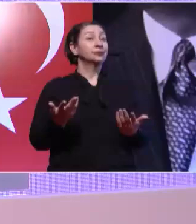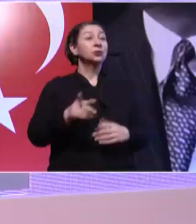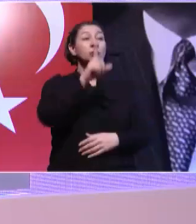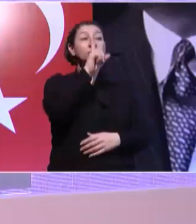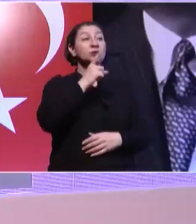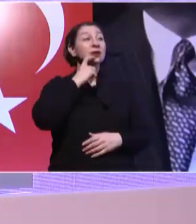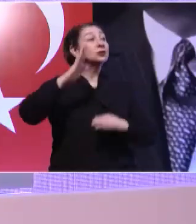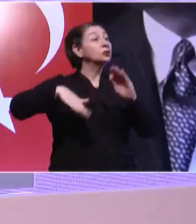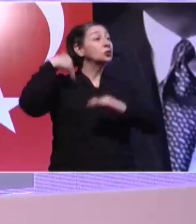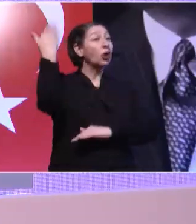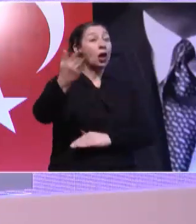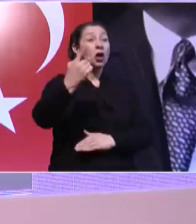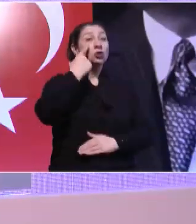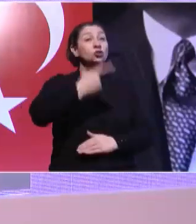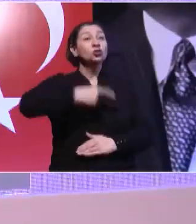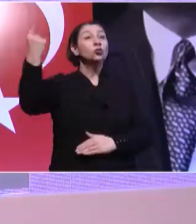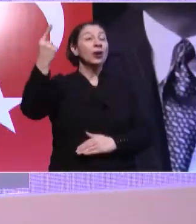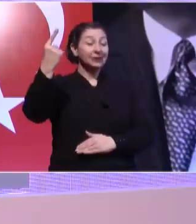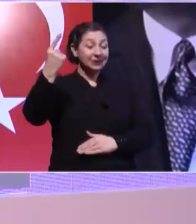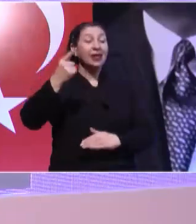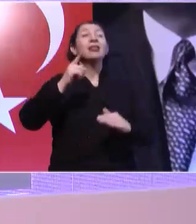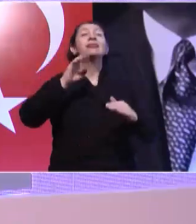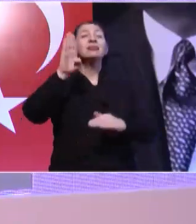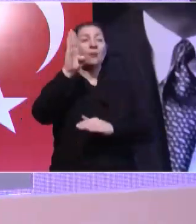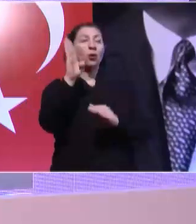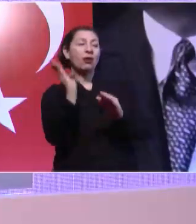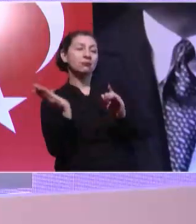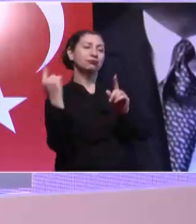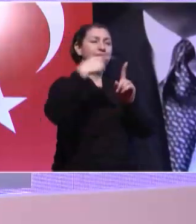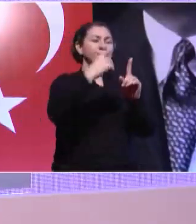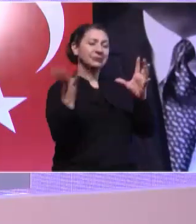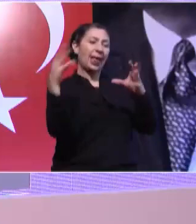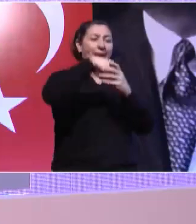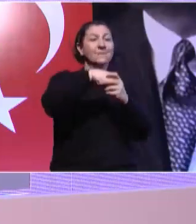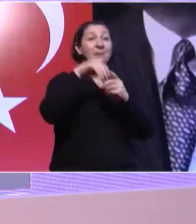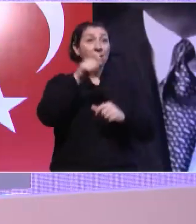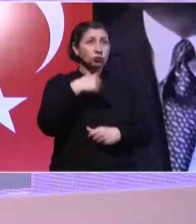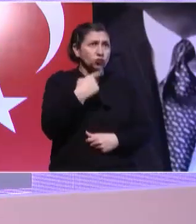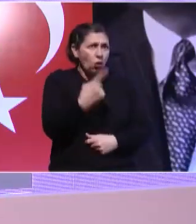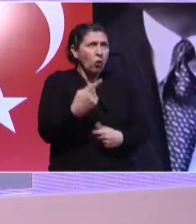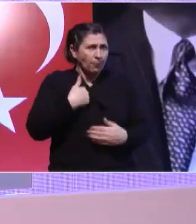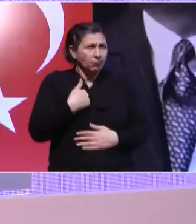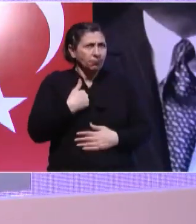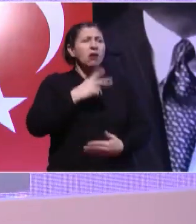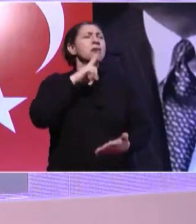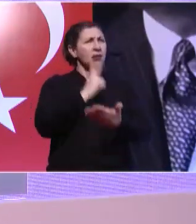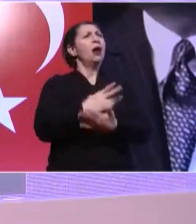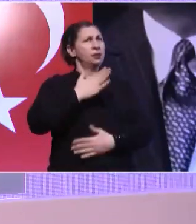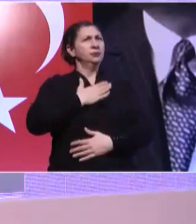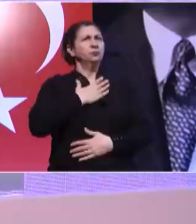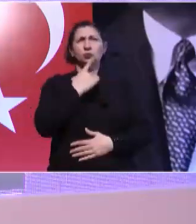100 yıl sonra Cumhuriyetimizi demokrasiyle taçlandırmak. Bunu söylüyorum, kararlılıkla